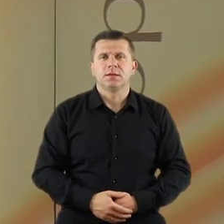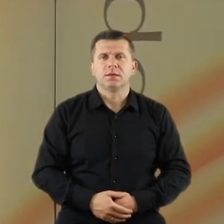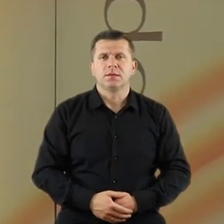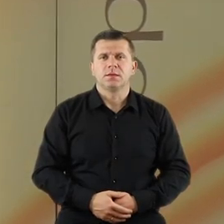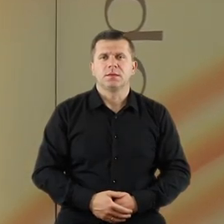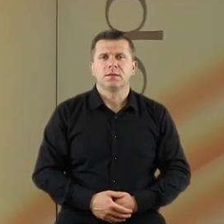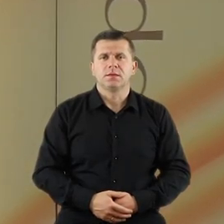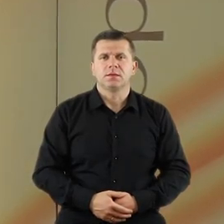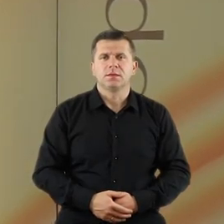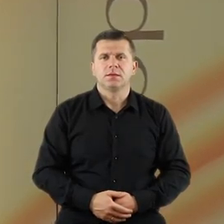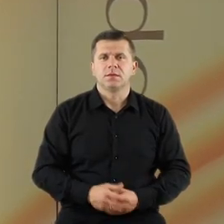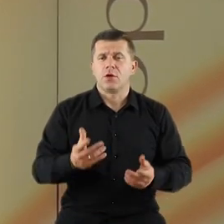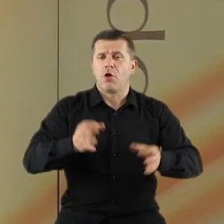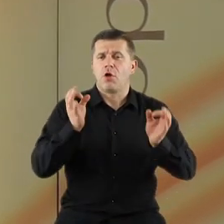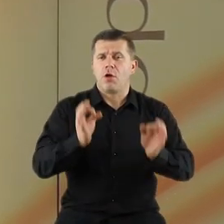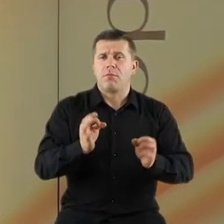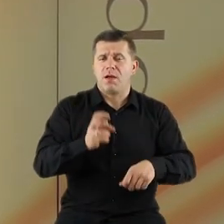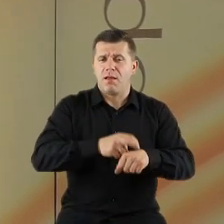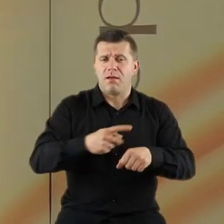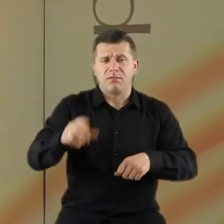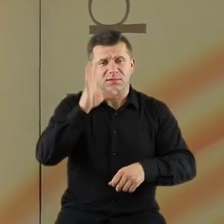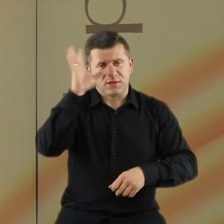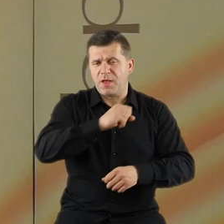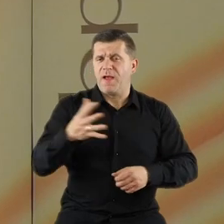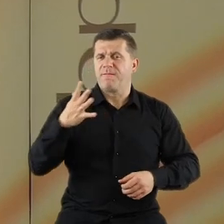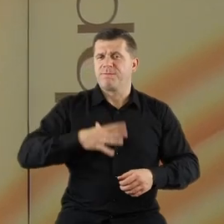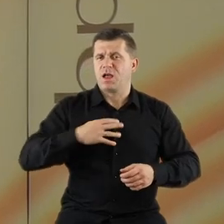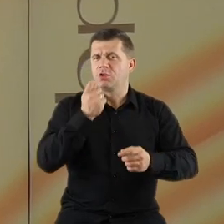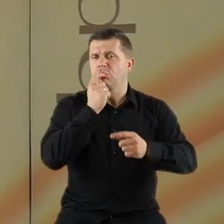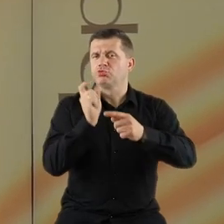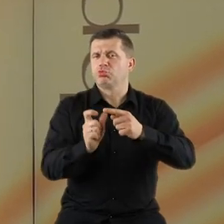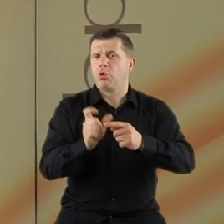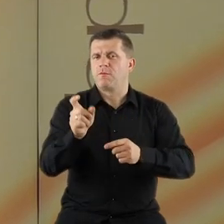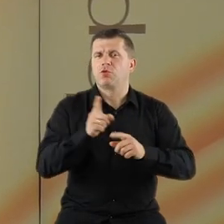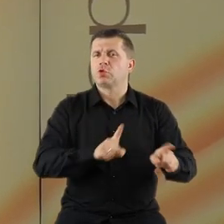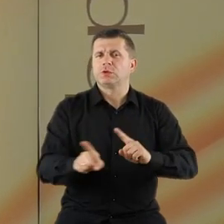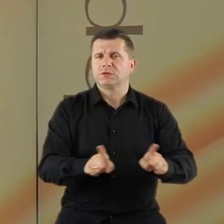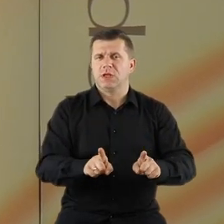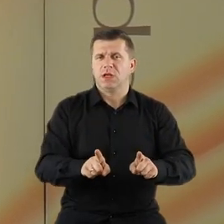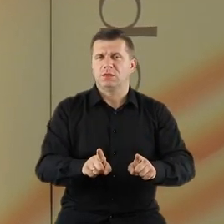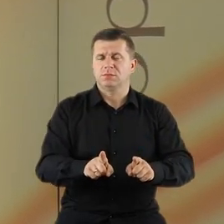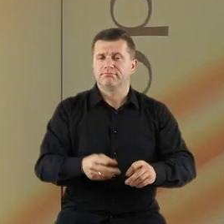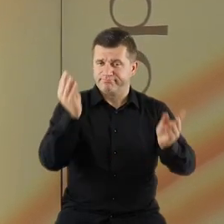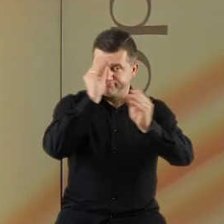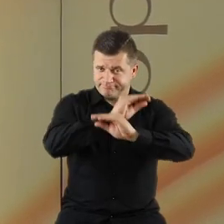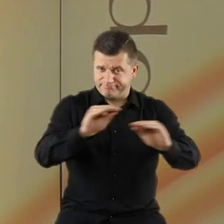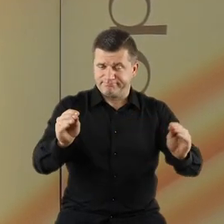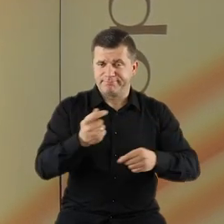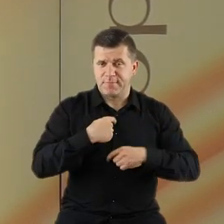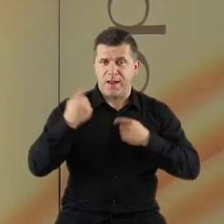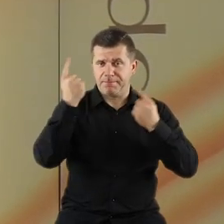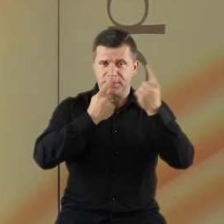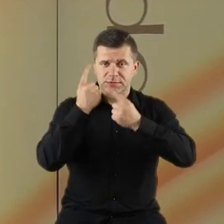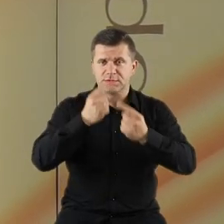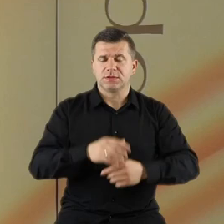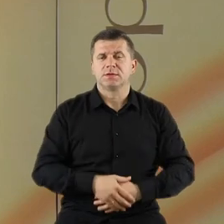współcześni lekarze zapominają wartości słowa to znaczy proszę państwa Myślę że to